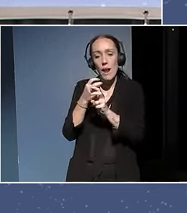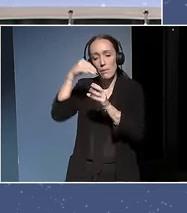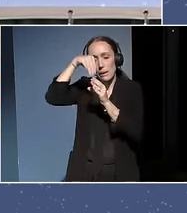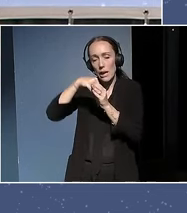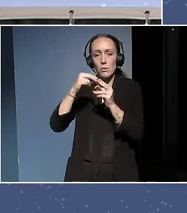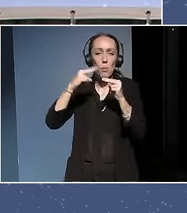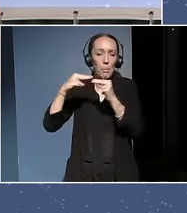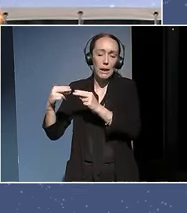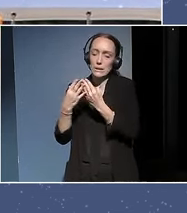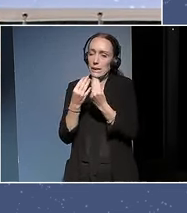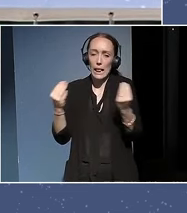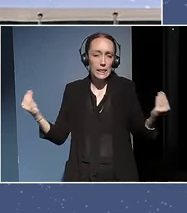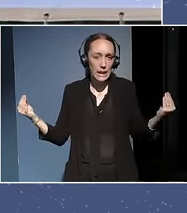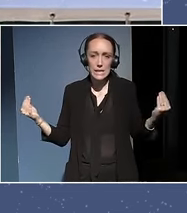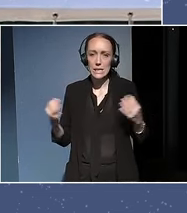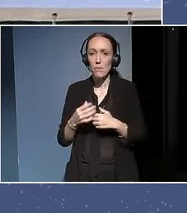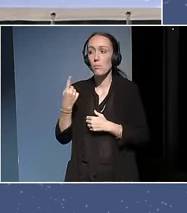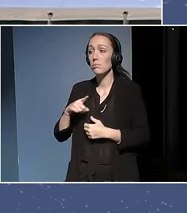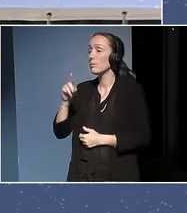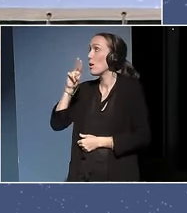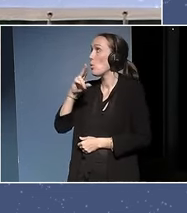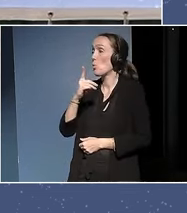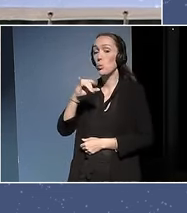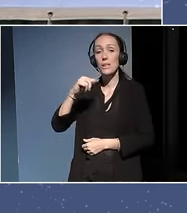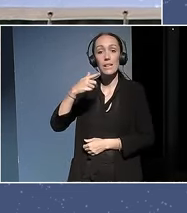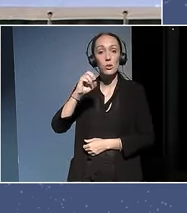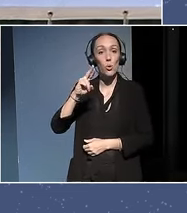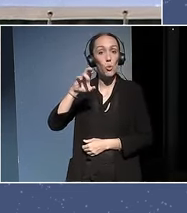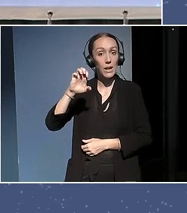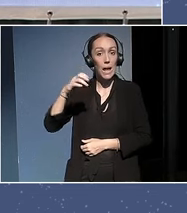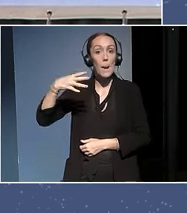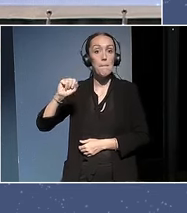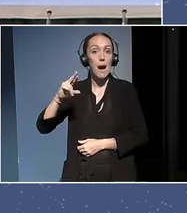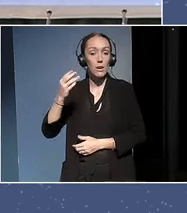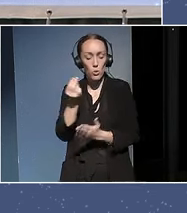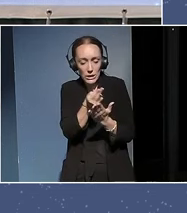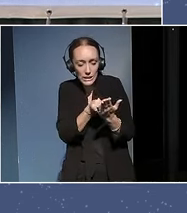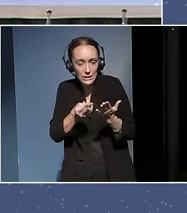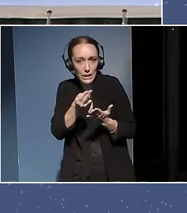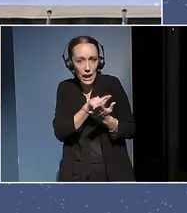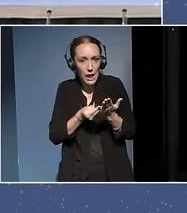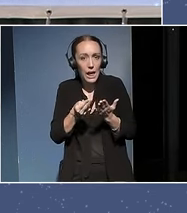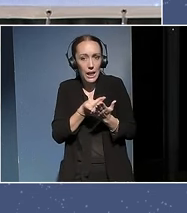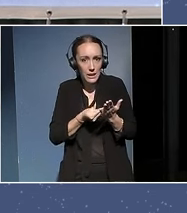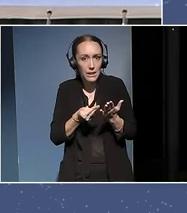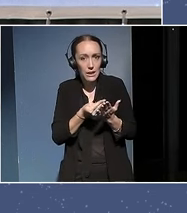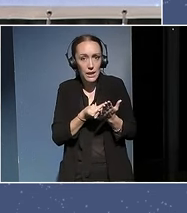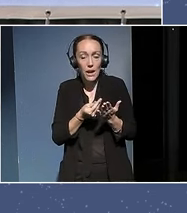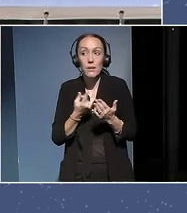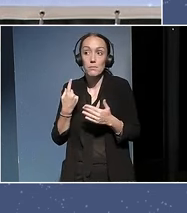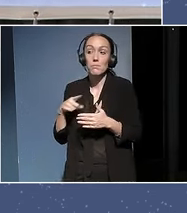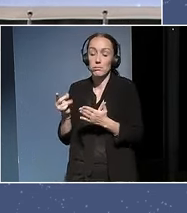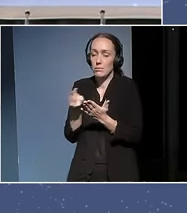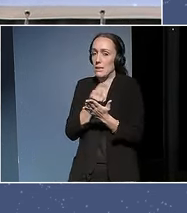eh vedete Marco Auditore qui che disegna tutti gli scheletri che pubblichiamo Sì esatto OT artista un